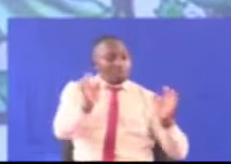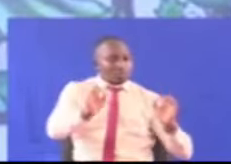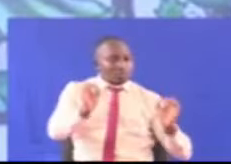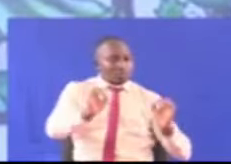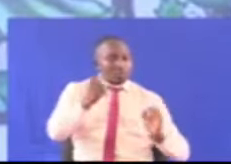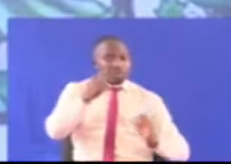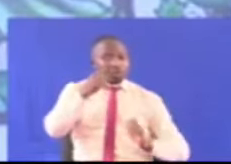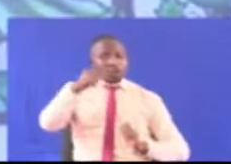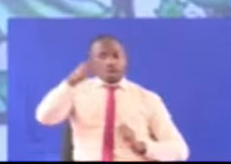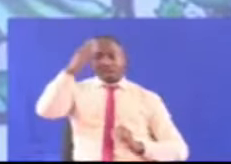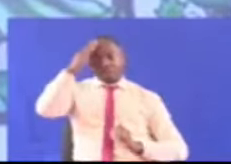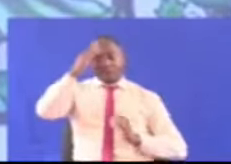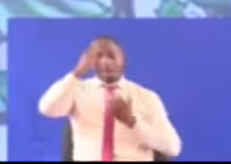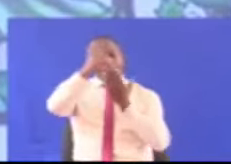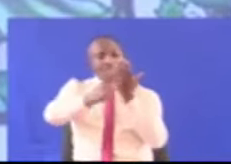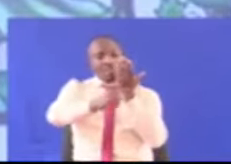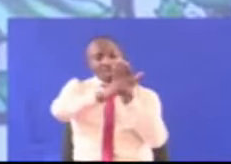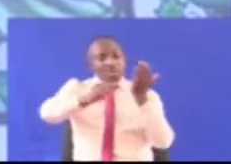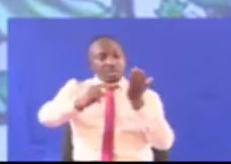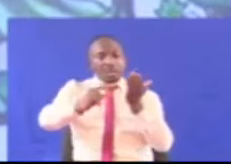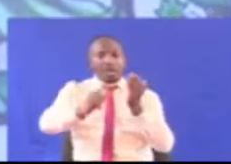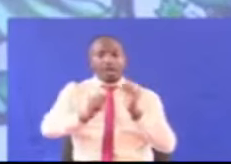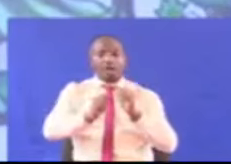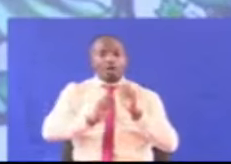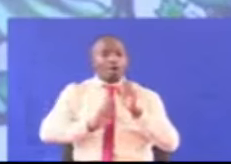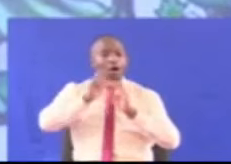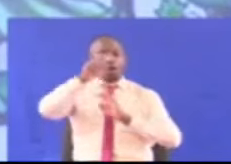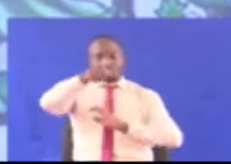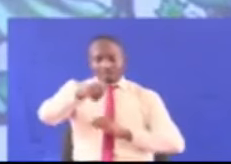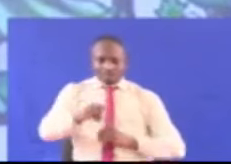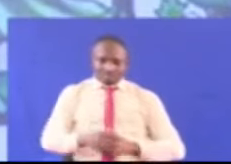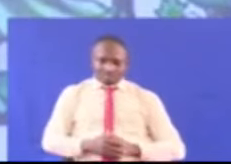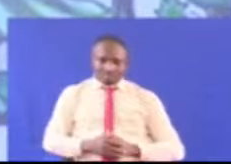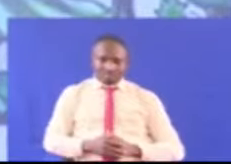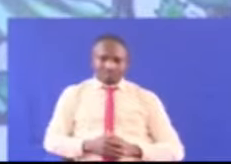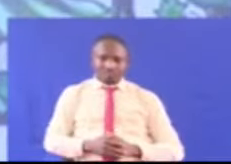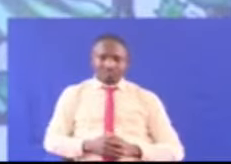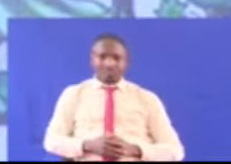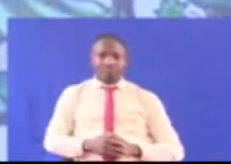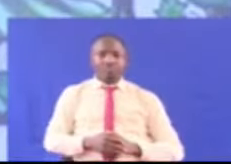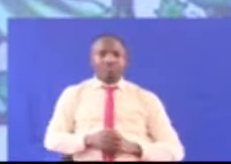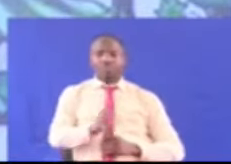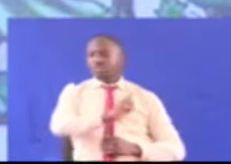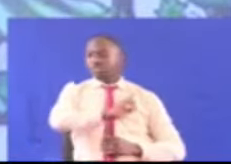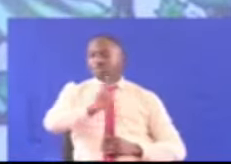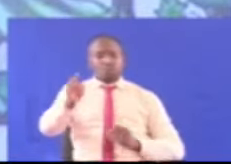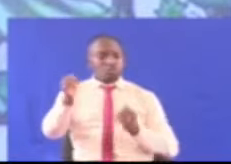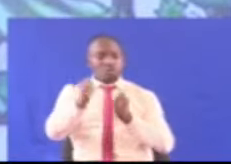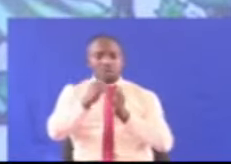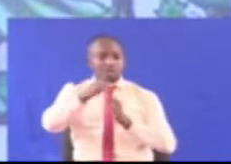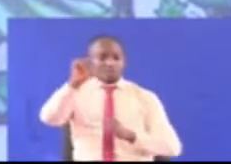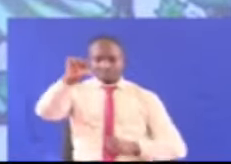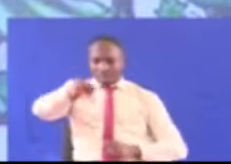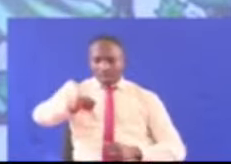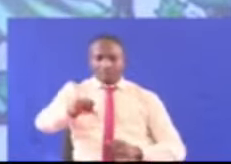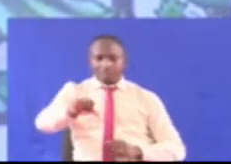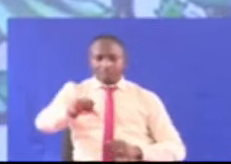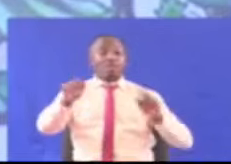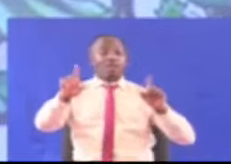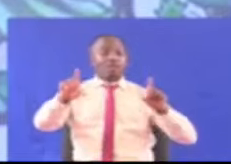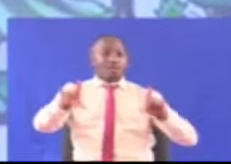basi anaona yeye ndio mjua Biblia kuliko watu wote, yeye ndio mjua msahafu kuliko watu wote. Si jambo baya,